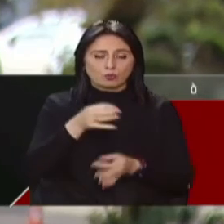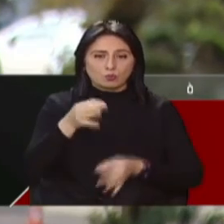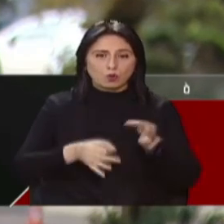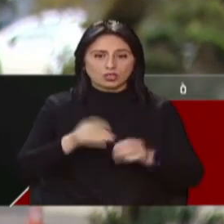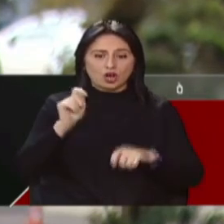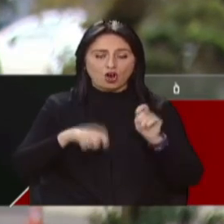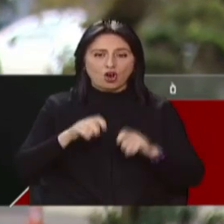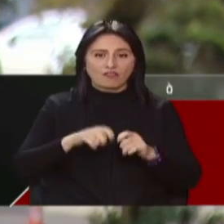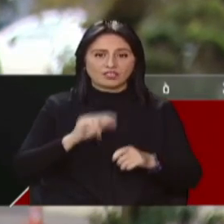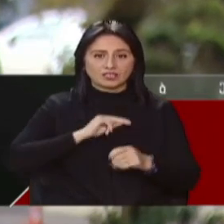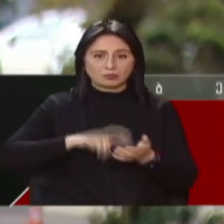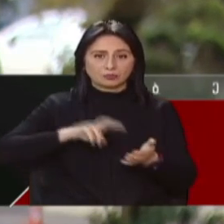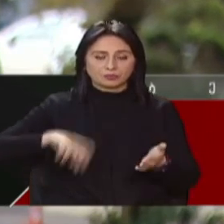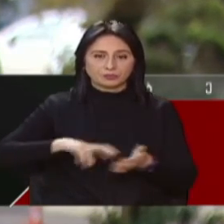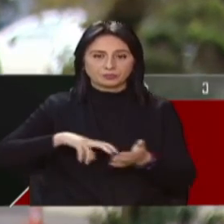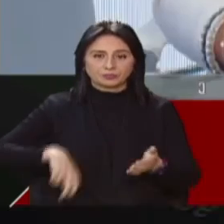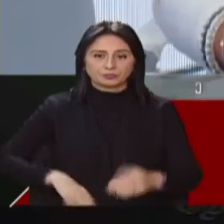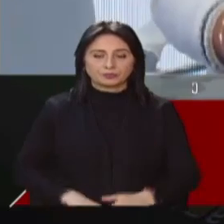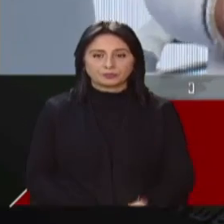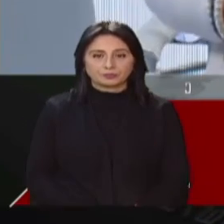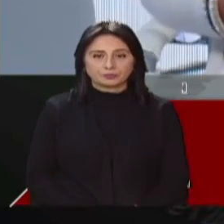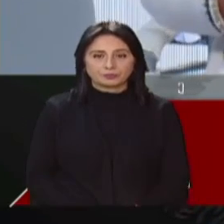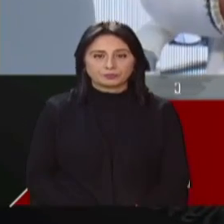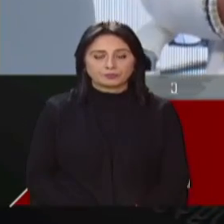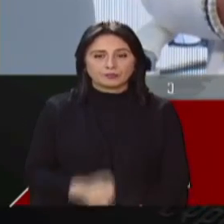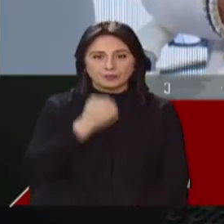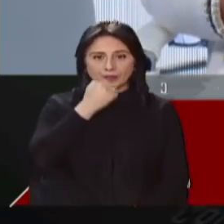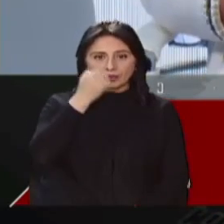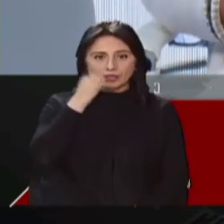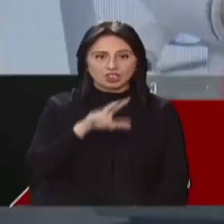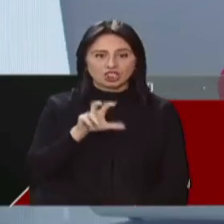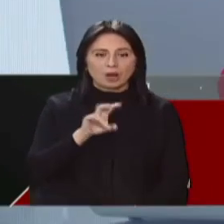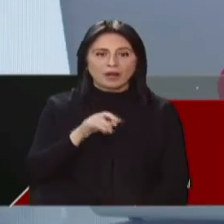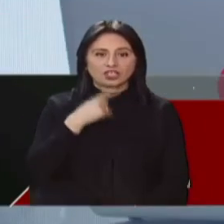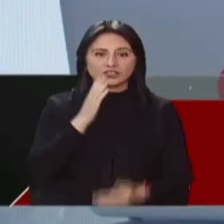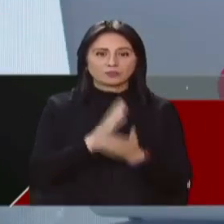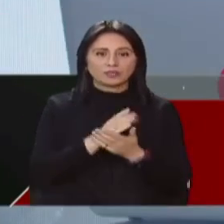მოსამართლეთა კონფერენციას და თანამდებობები დატოვეს. Კმადლობთ ხატია ხატია ჯამალაშვილი საუბრობდა ღია ეთერში.